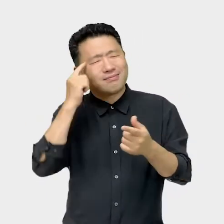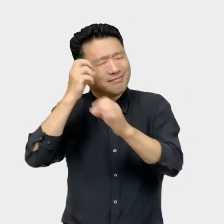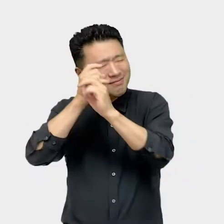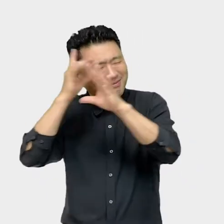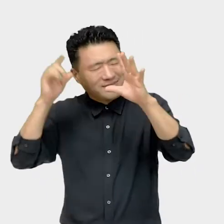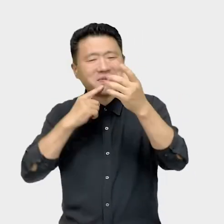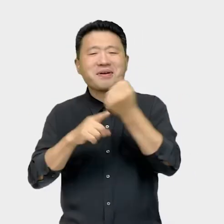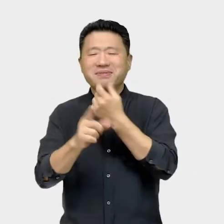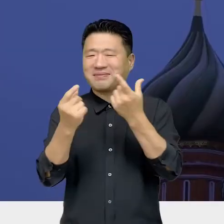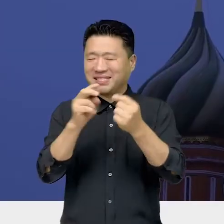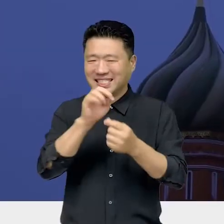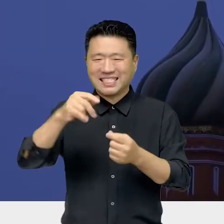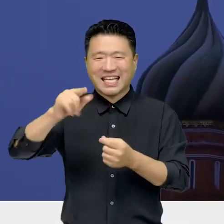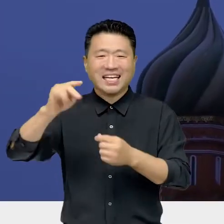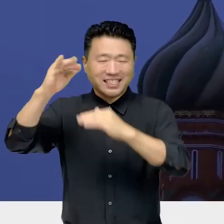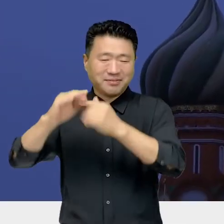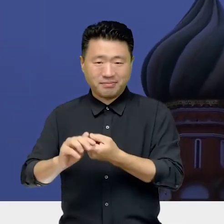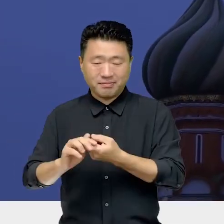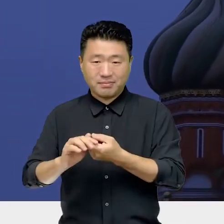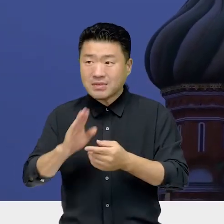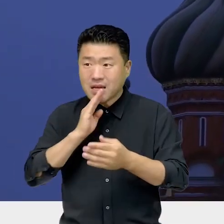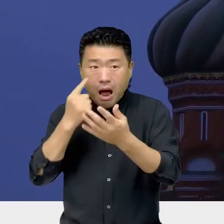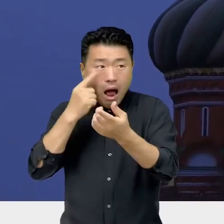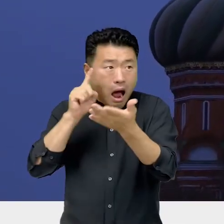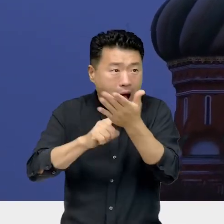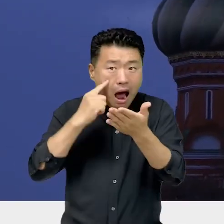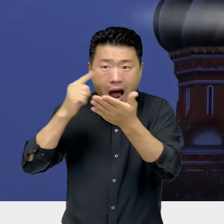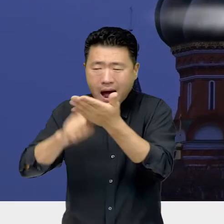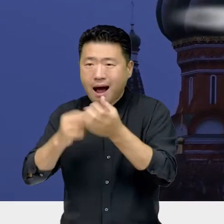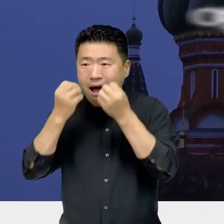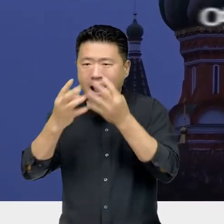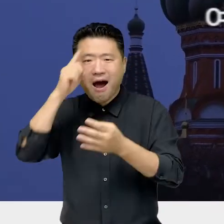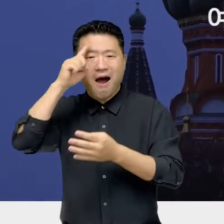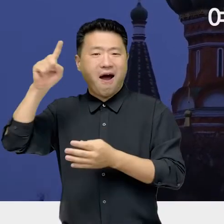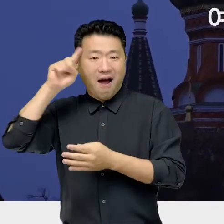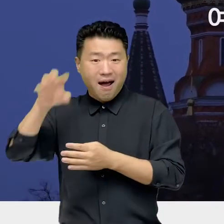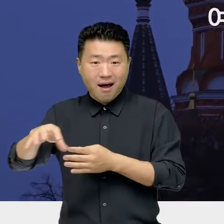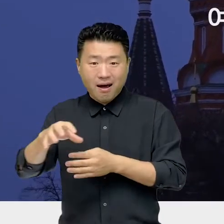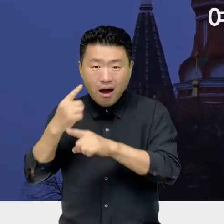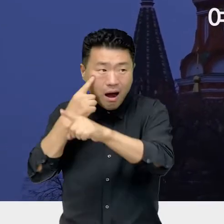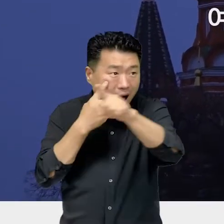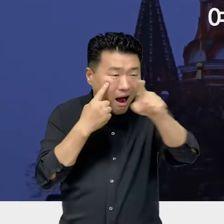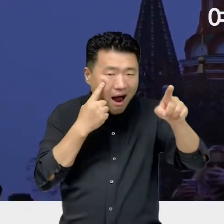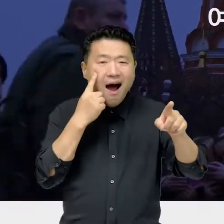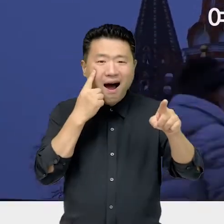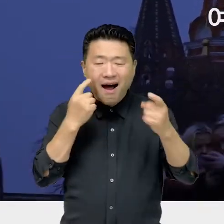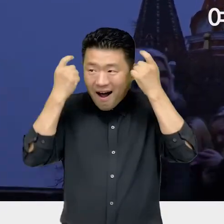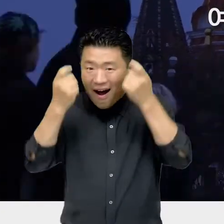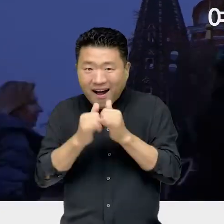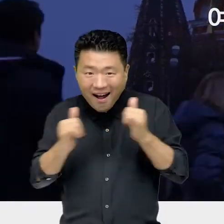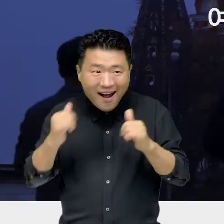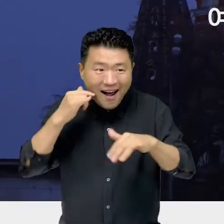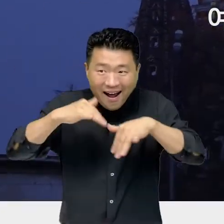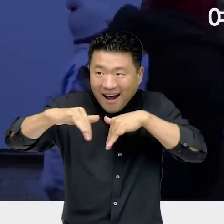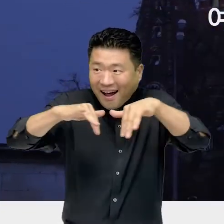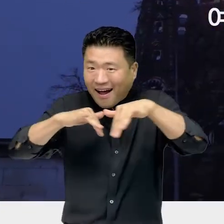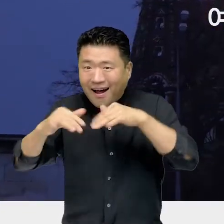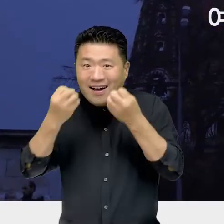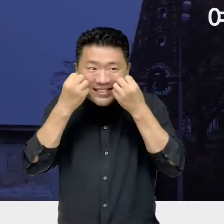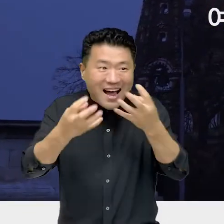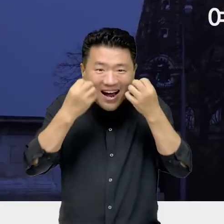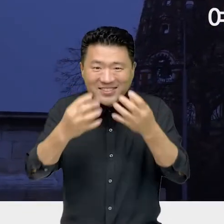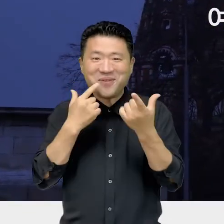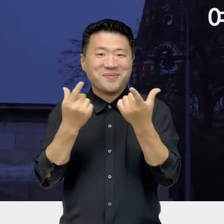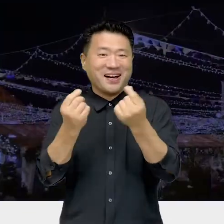시인 이제니. 그곳에서 직접 발견한 새로운 러시아. 어떤 여행지든 그곳은 여행자가 다닌 만큼